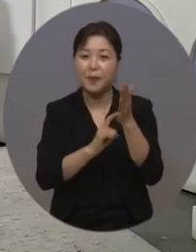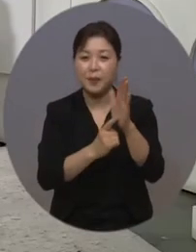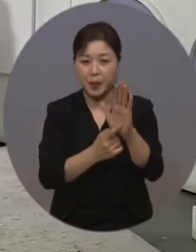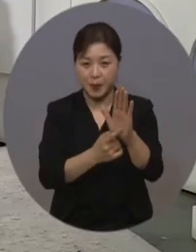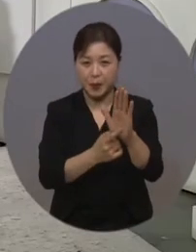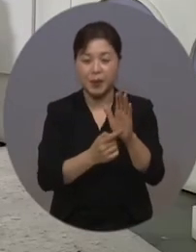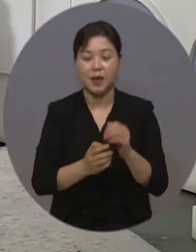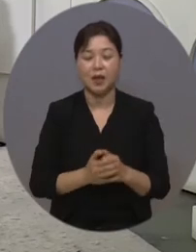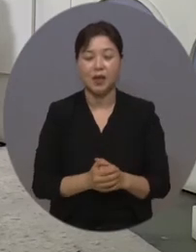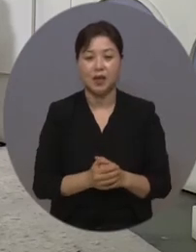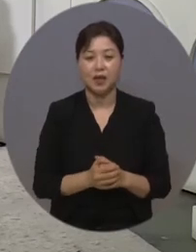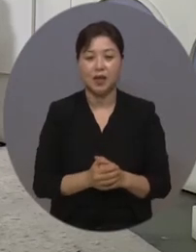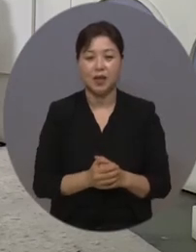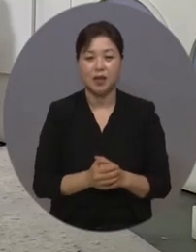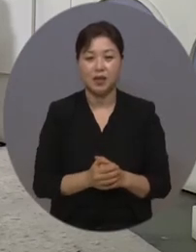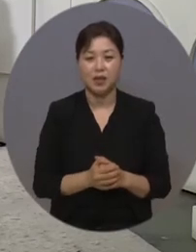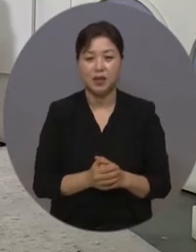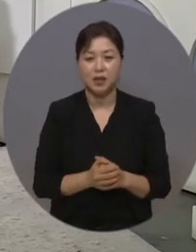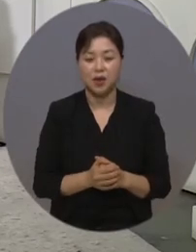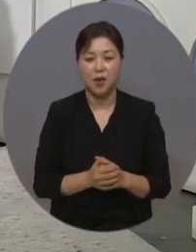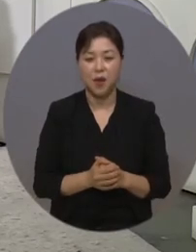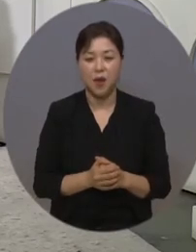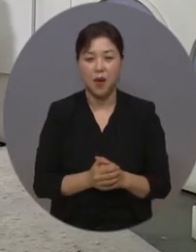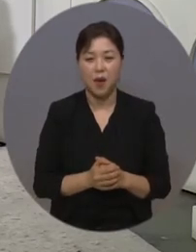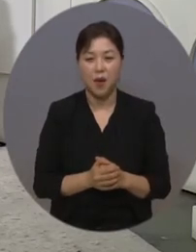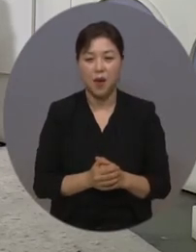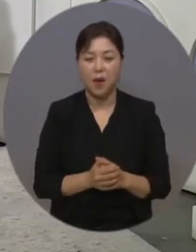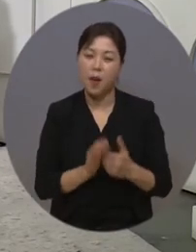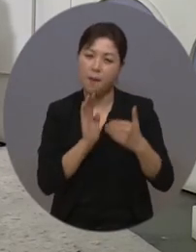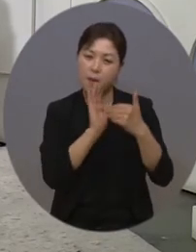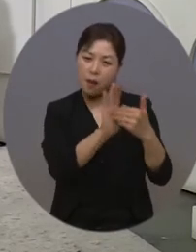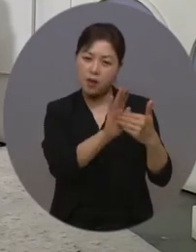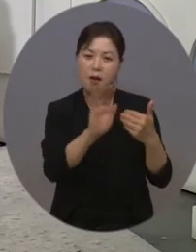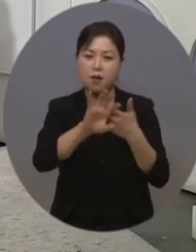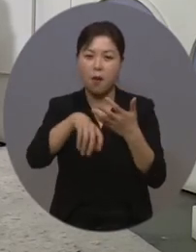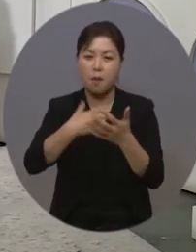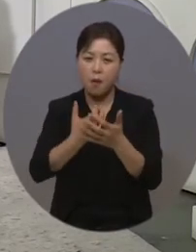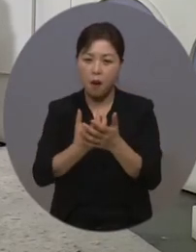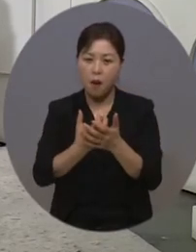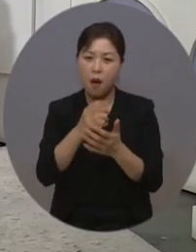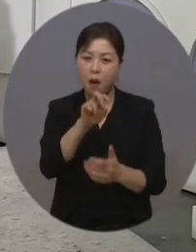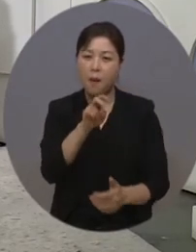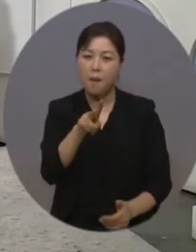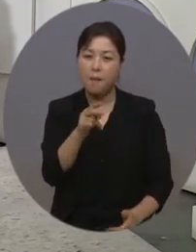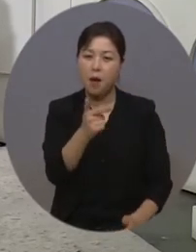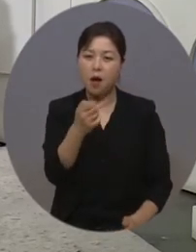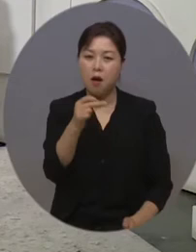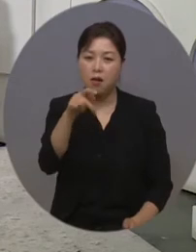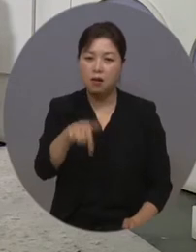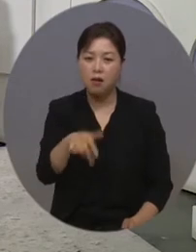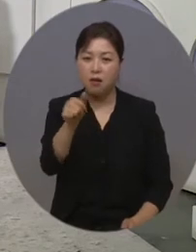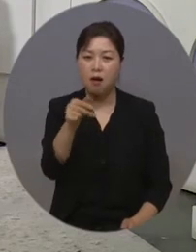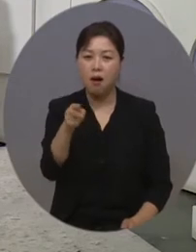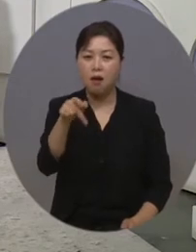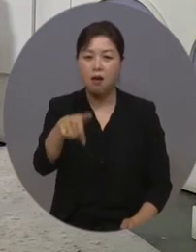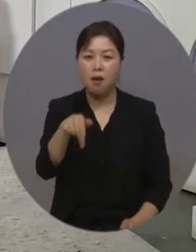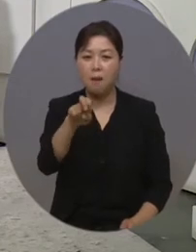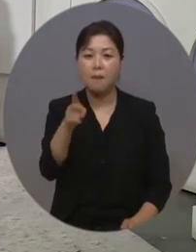이 면역 혁명이라는 것은 대개 어떤 것을 면역